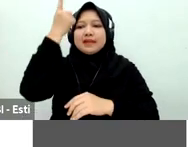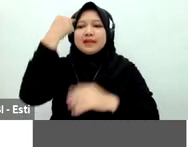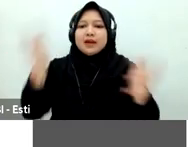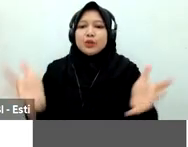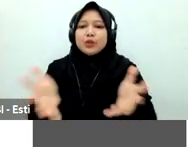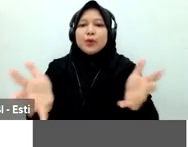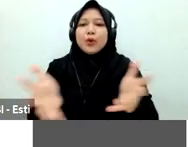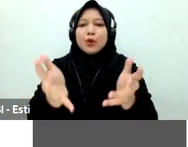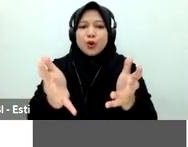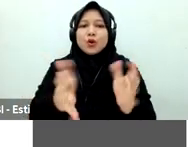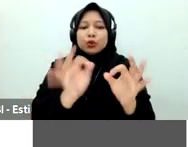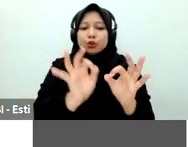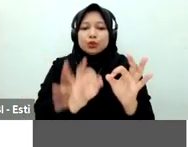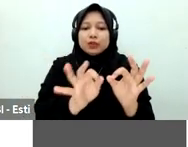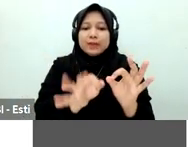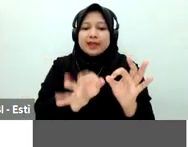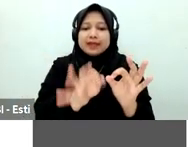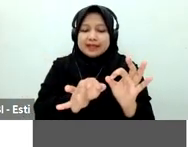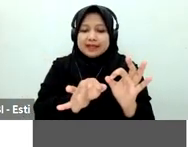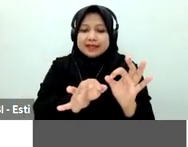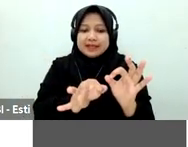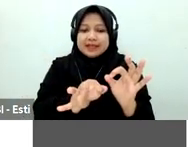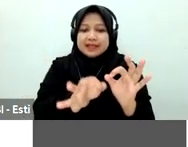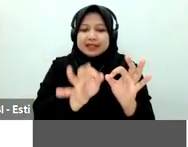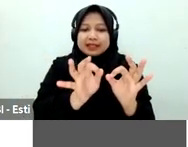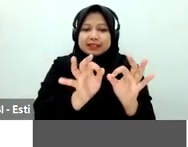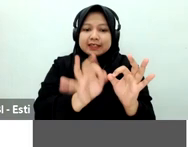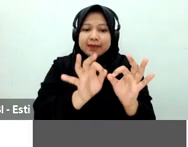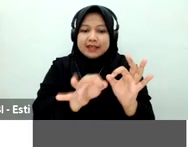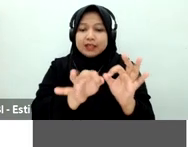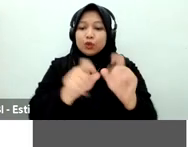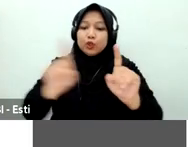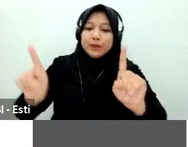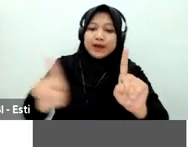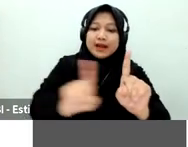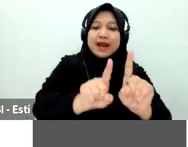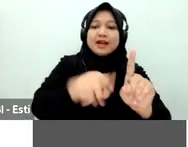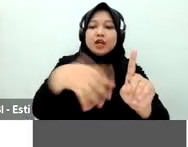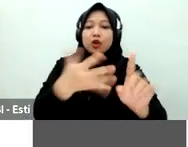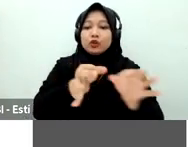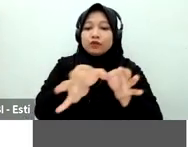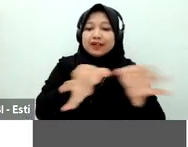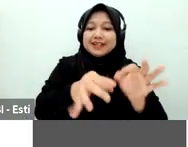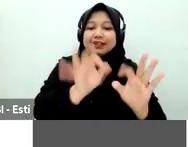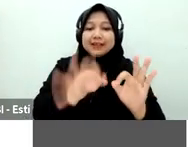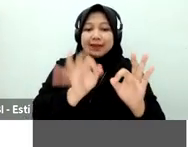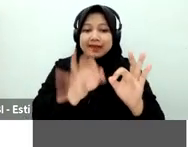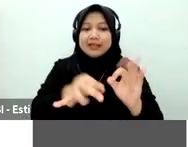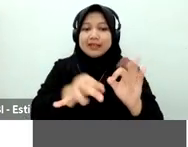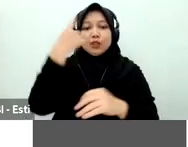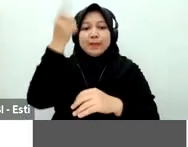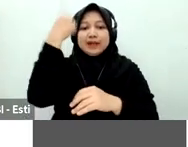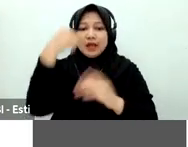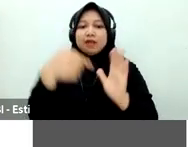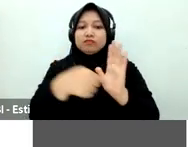Hai suruh bahasa isyarat baik itu dari sisi pengadaannya masuk maupun mestinya fasilitasi nya jadi level seandainya